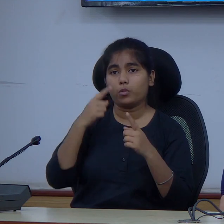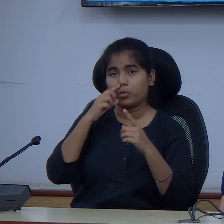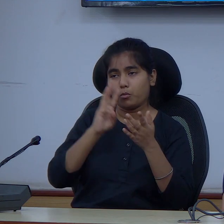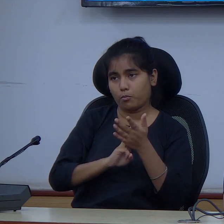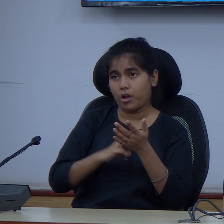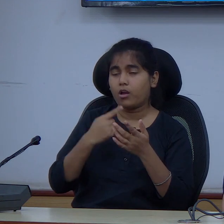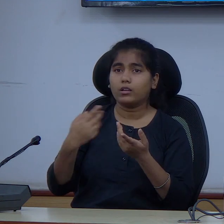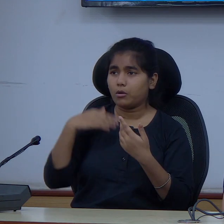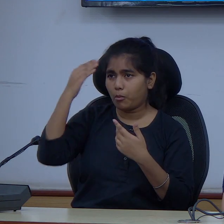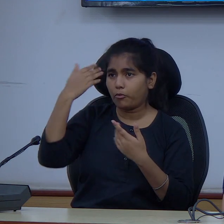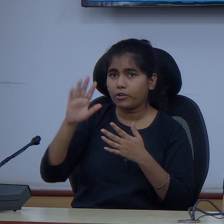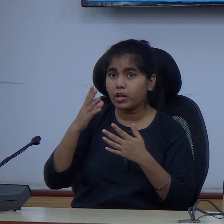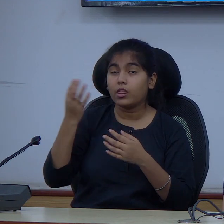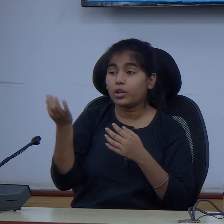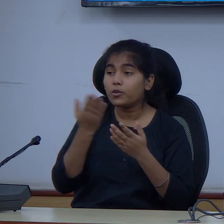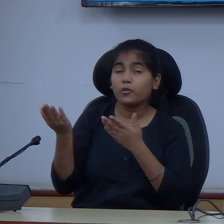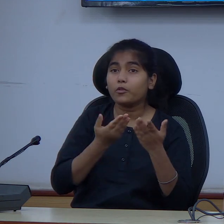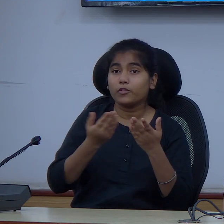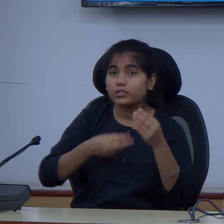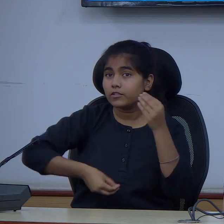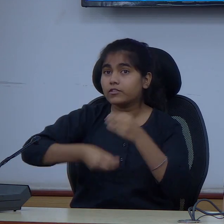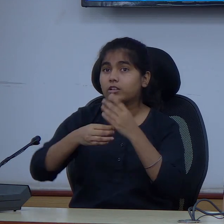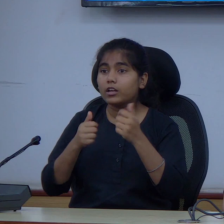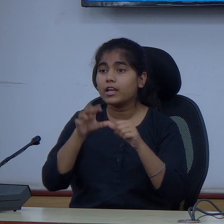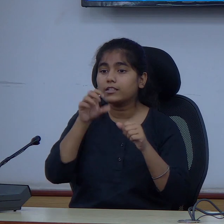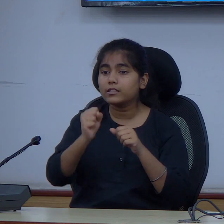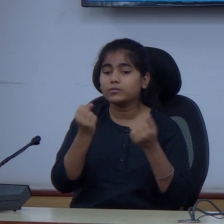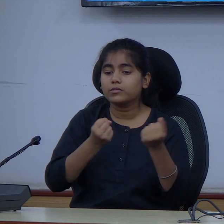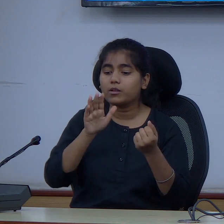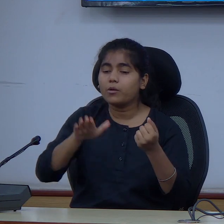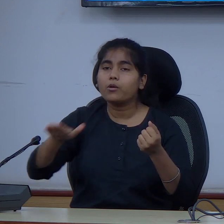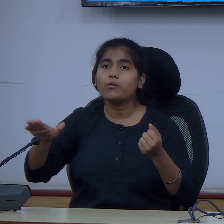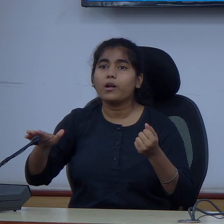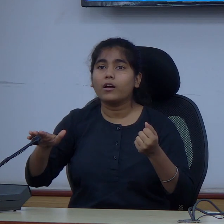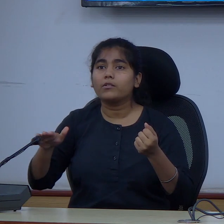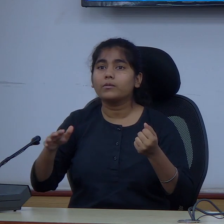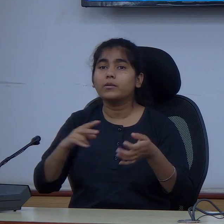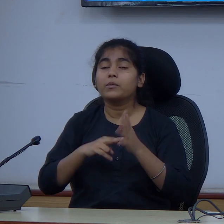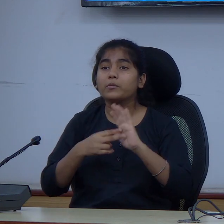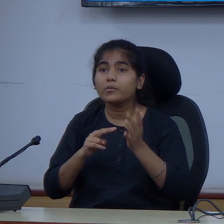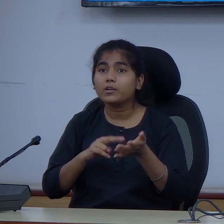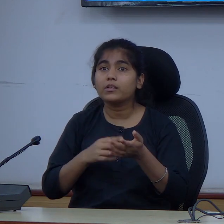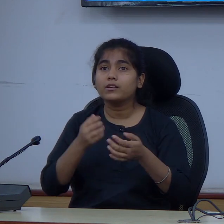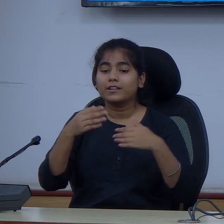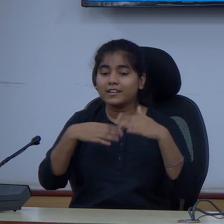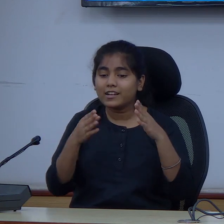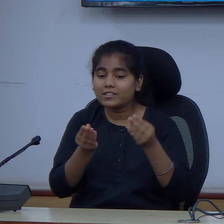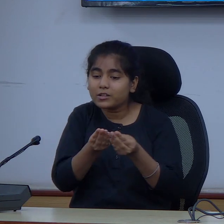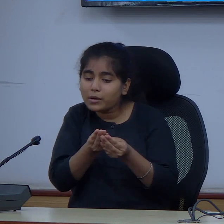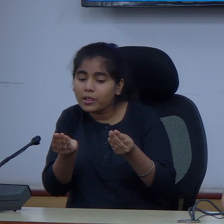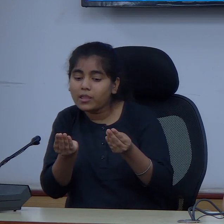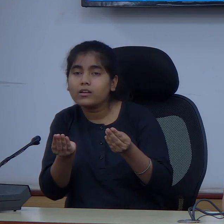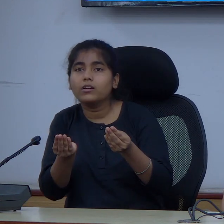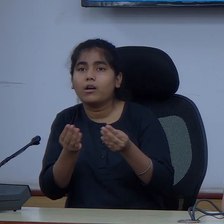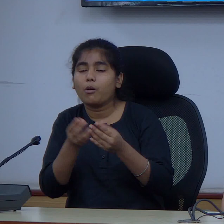बताती है कि आपको मालूम नहीं है कि स्कूल में एक नया फैसिलिटी बनाया है ऑफ एक्सेसिबल पार्किंग जो सबसे क्लोज है, तो मुझे वहाँ पर पहुँच